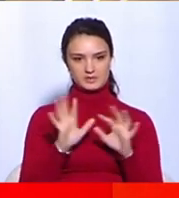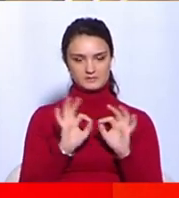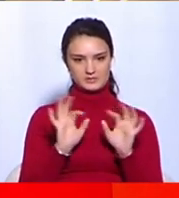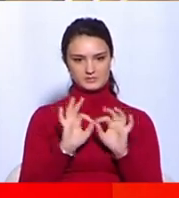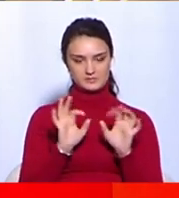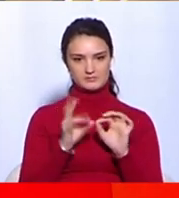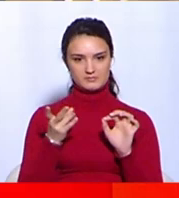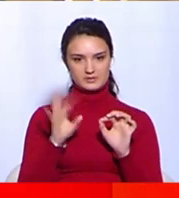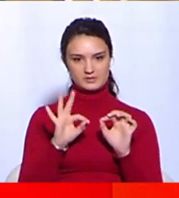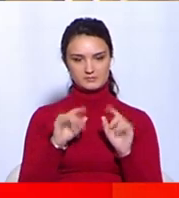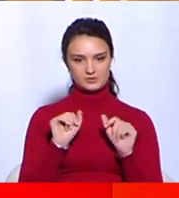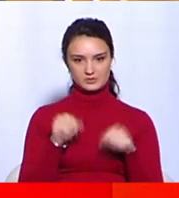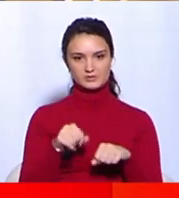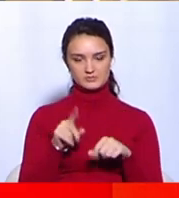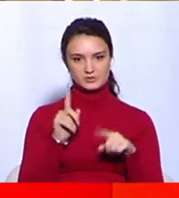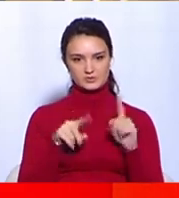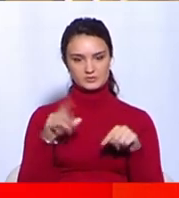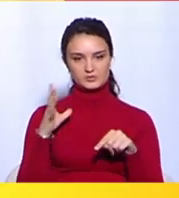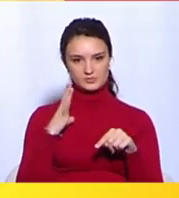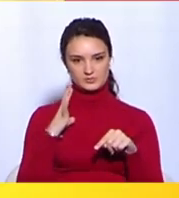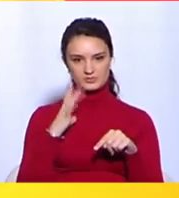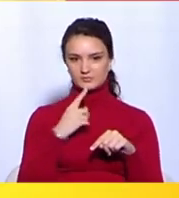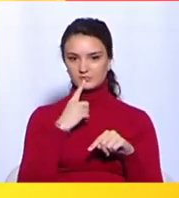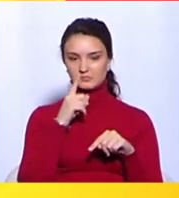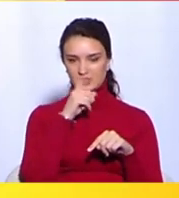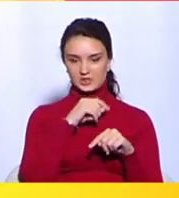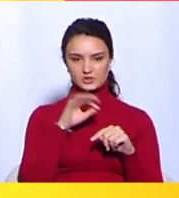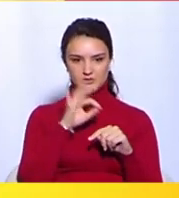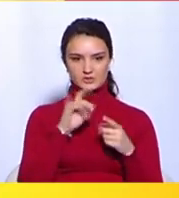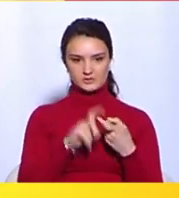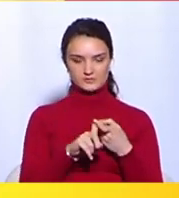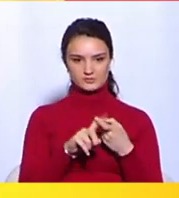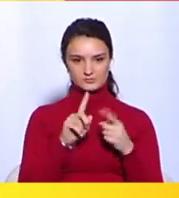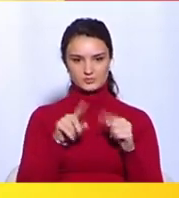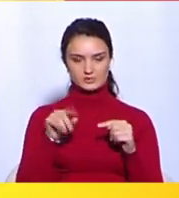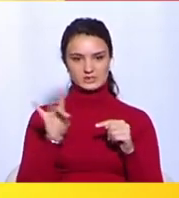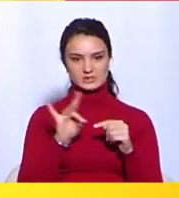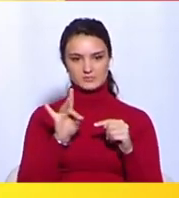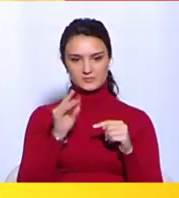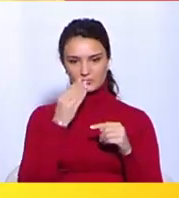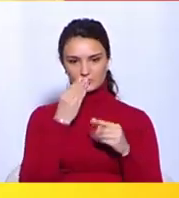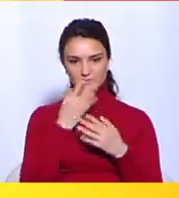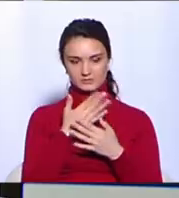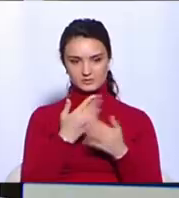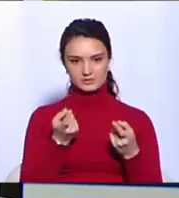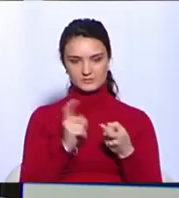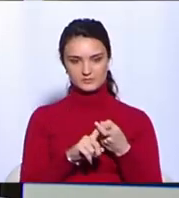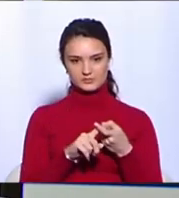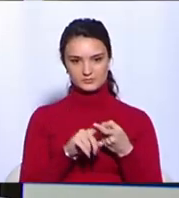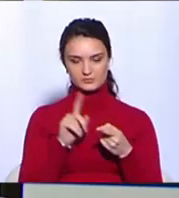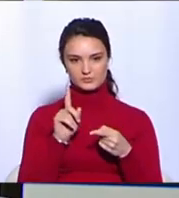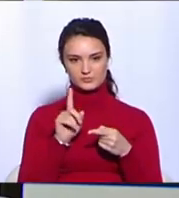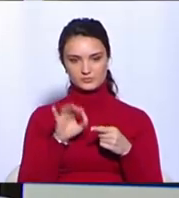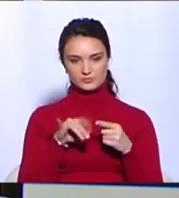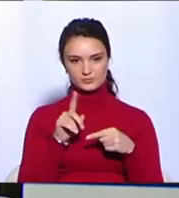ვისაუბრებ, მაგრამ შეიძლება ზოგიერთ კონდეს მლაშე პროდუქტებთან დაკავშირებული სიამოვნება, ზოგ ცხიმიან პროდუქტებთან დაკავშირებული, ზოგ